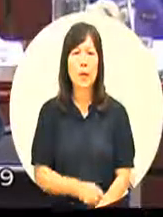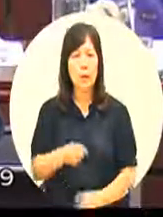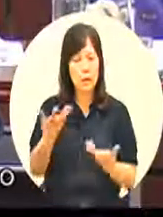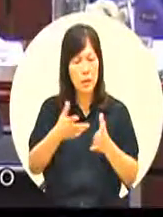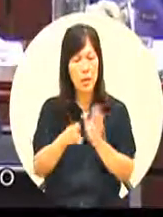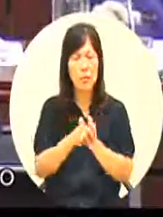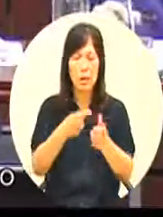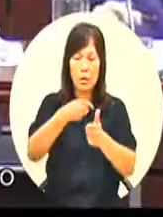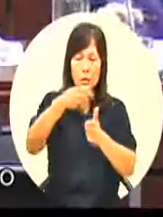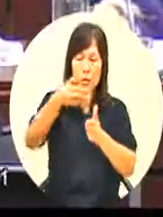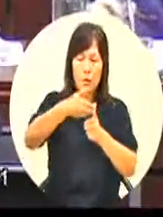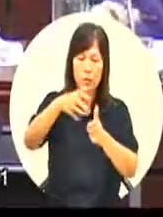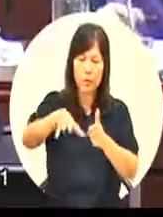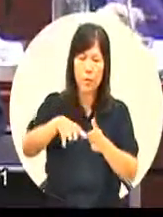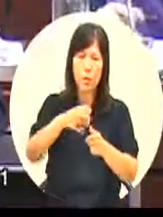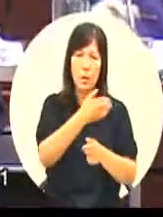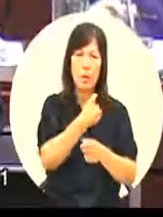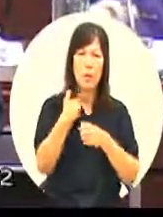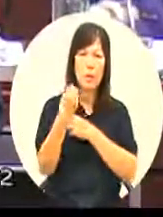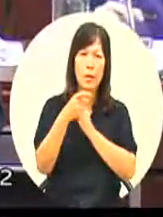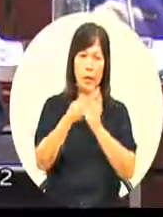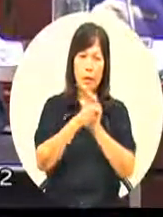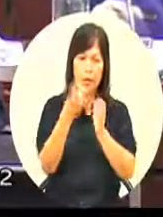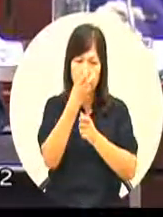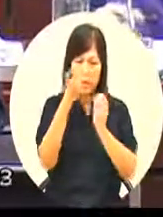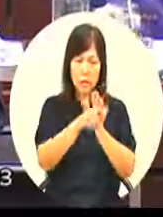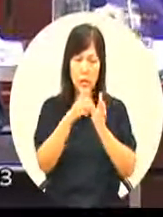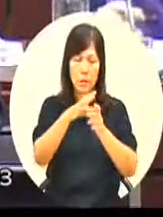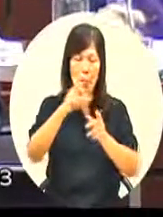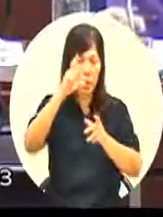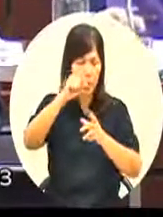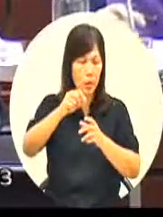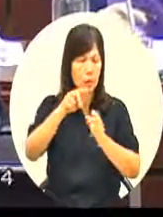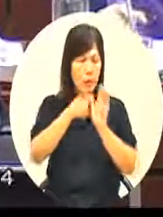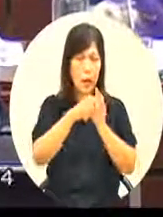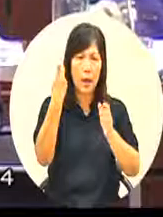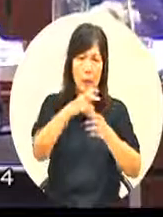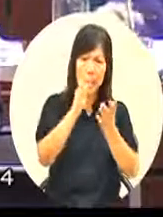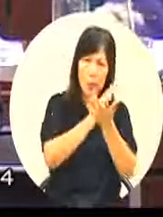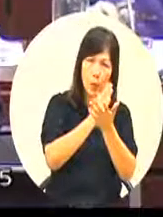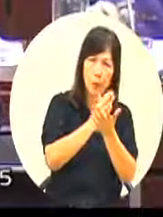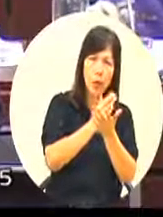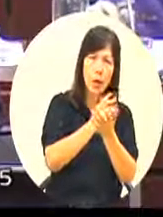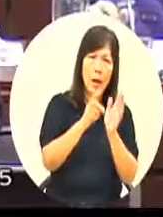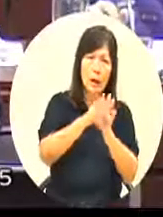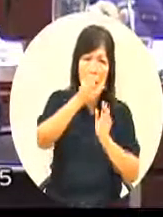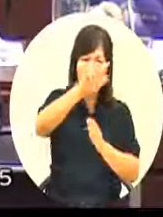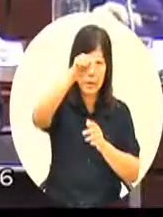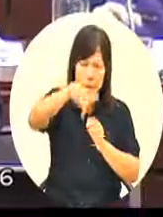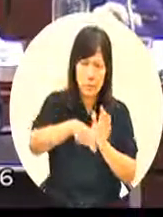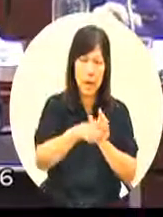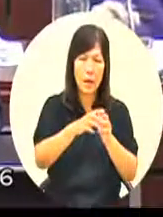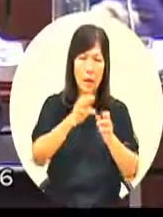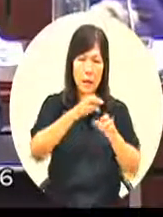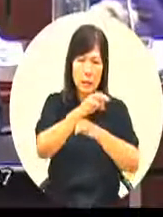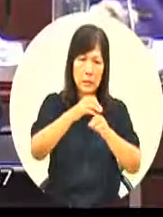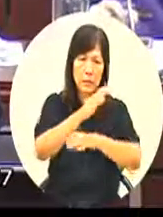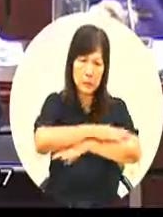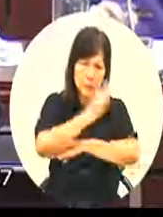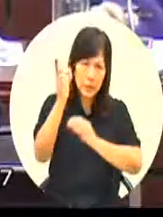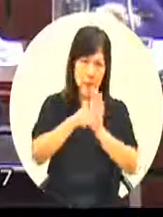育力相关的调查有四个媒体，一个是远见，一个是亲子天下，一个是天下，还有一个是经济日报，都是